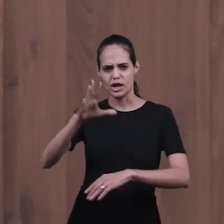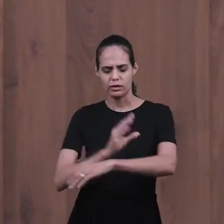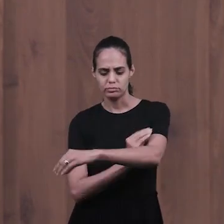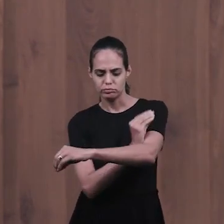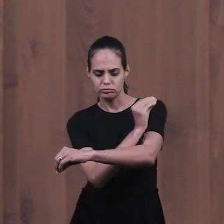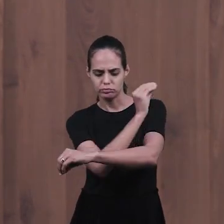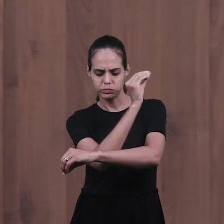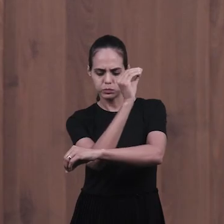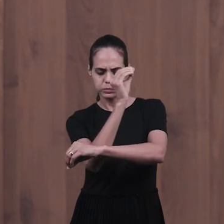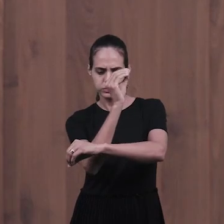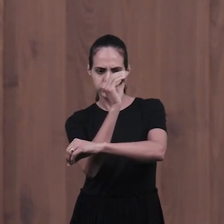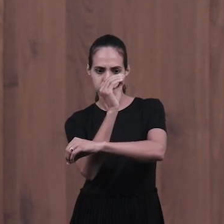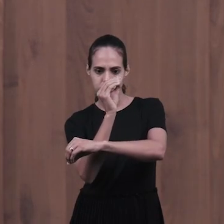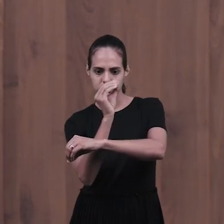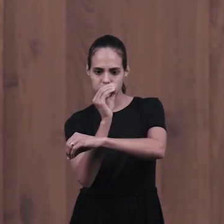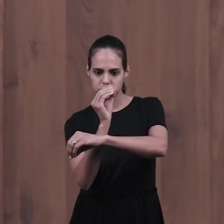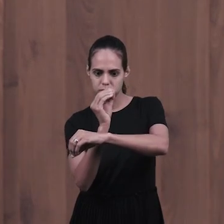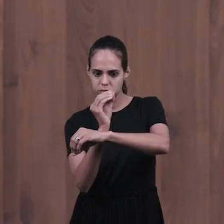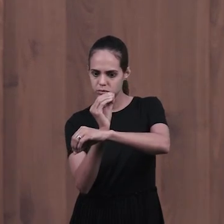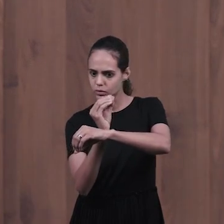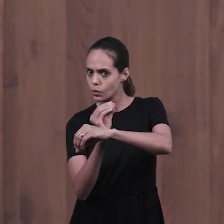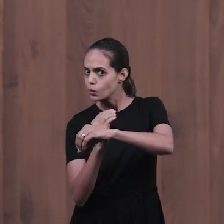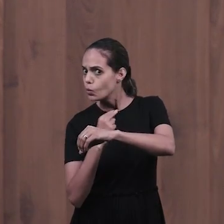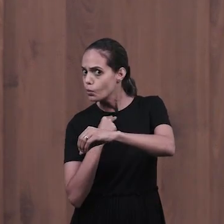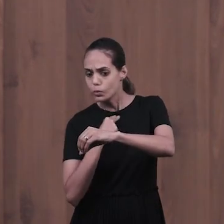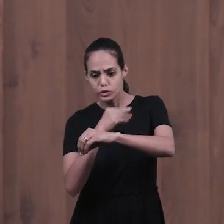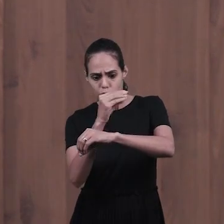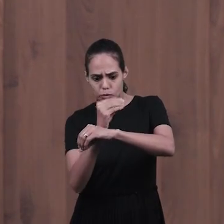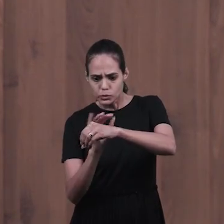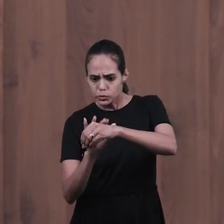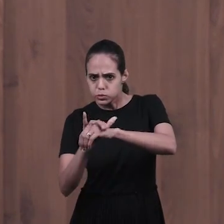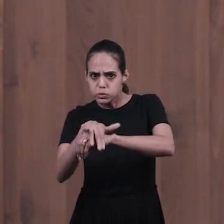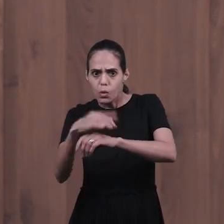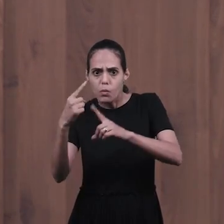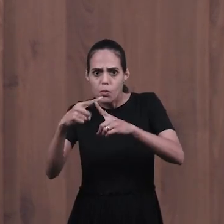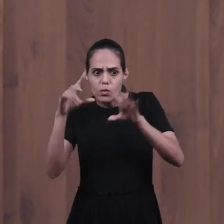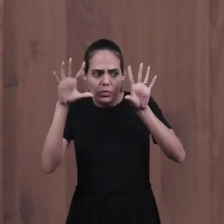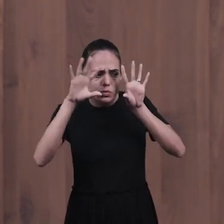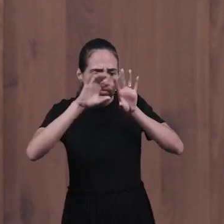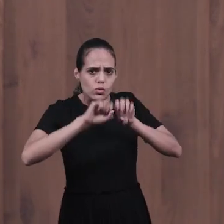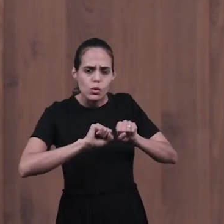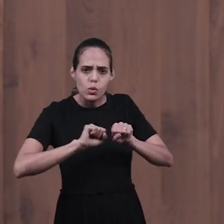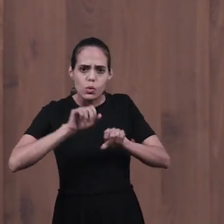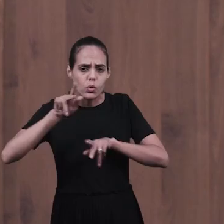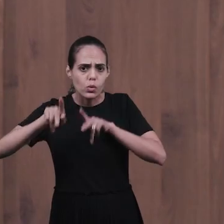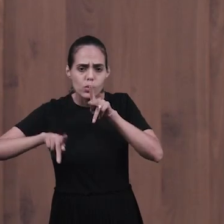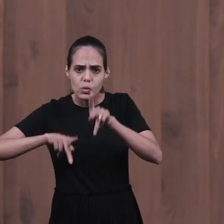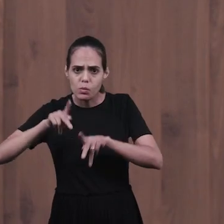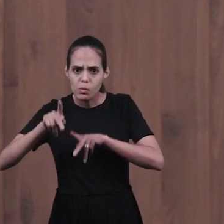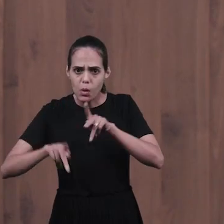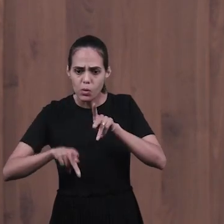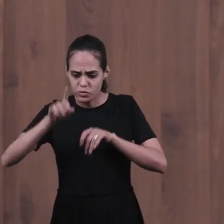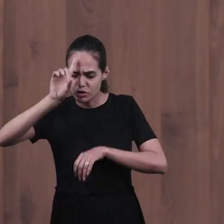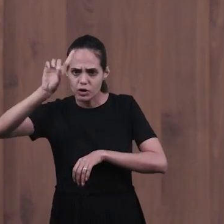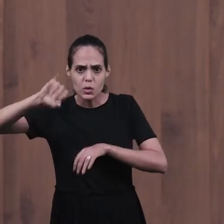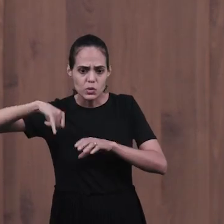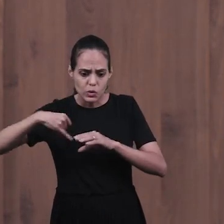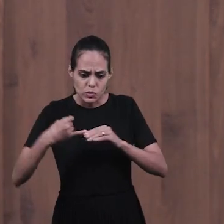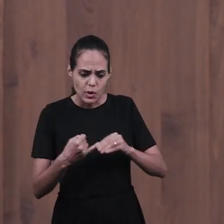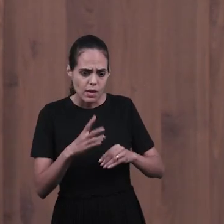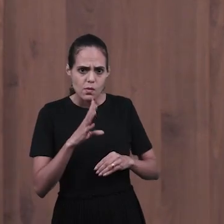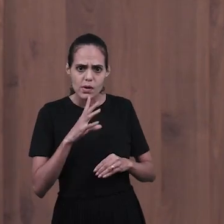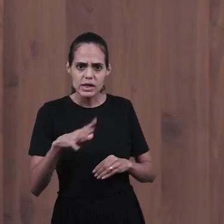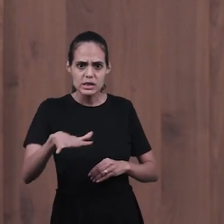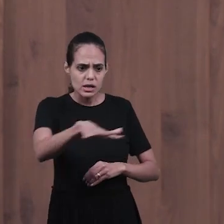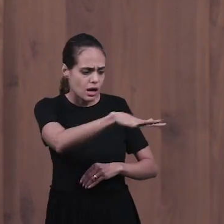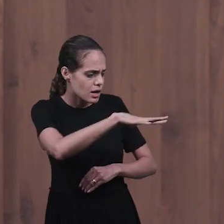nuit arrive, il faisait noir et le peuple de Dieu, Josué, ne connaissait pas très bien cette ville.